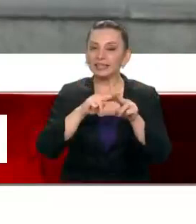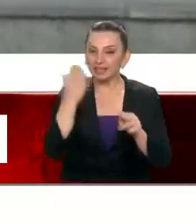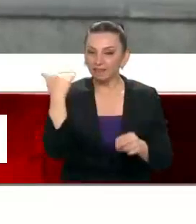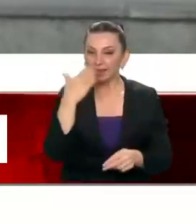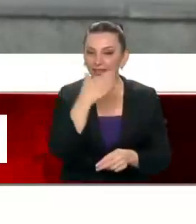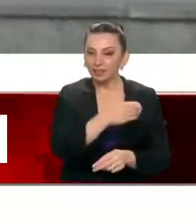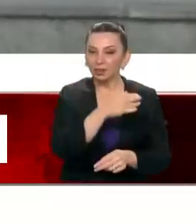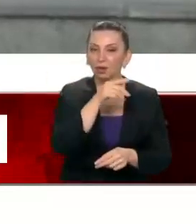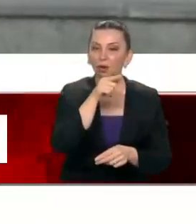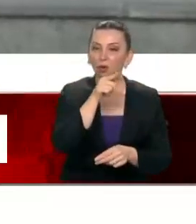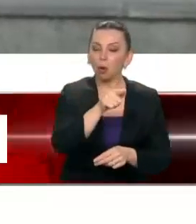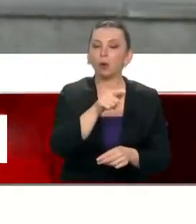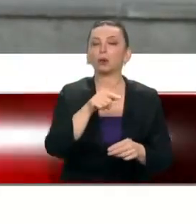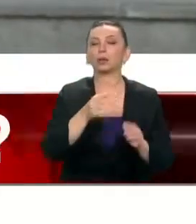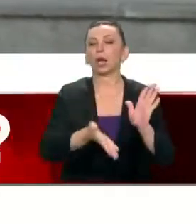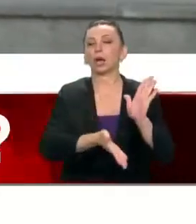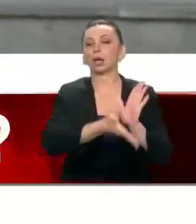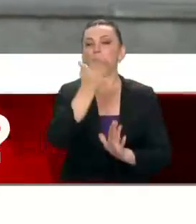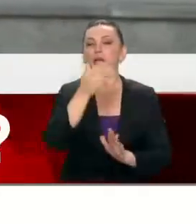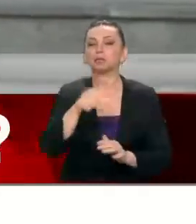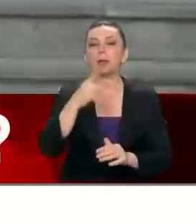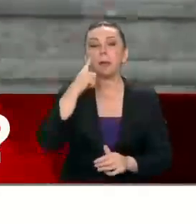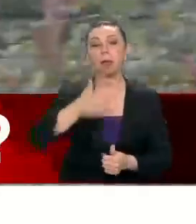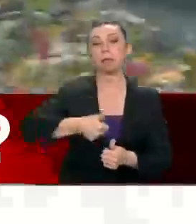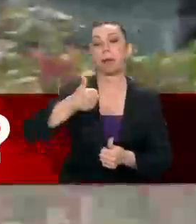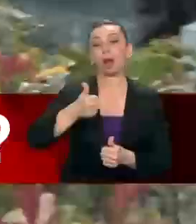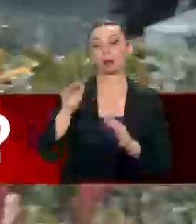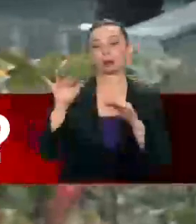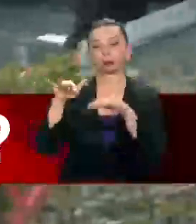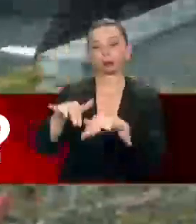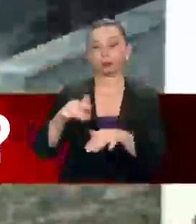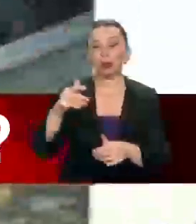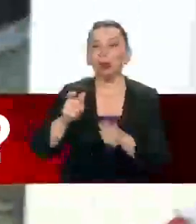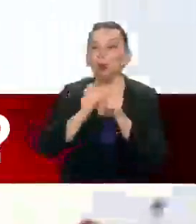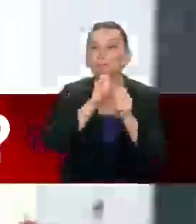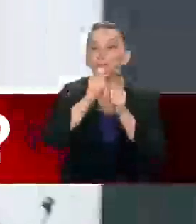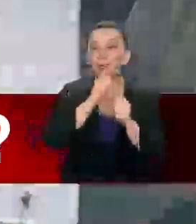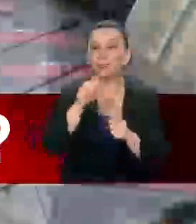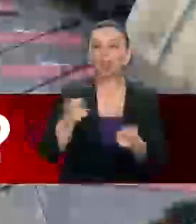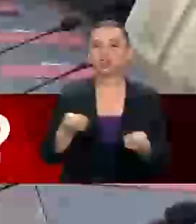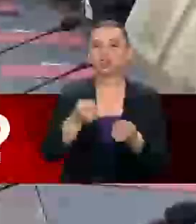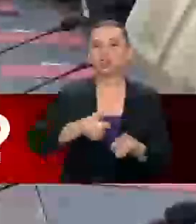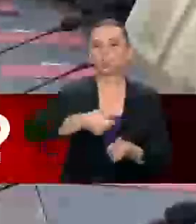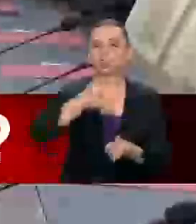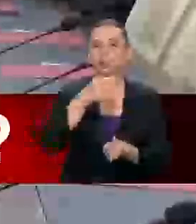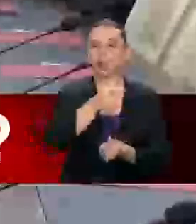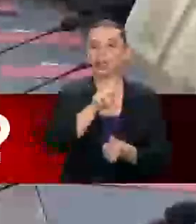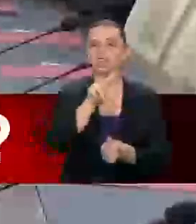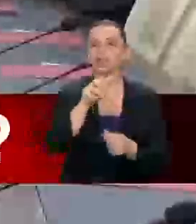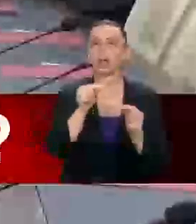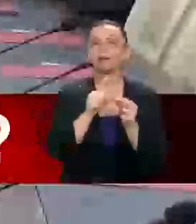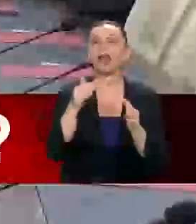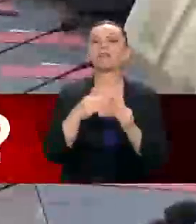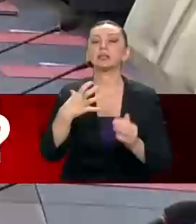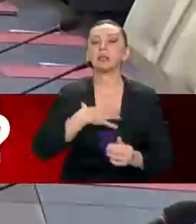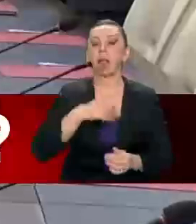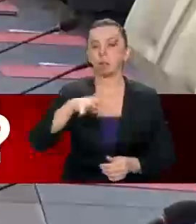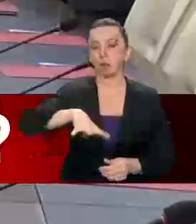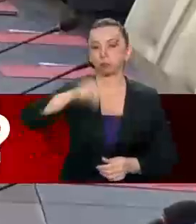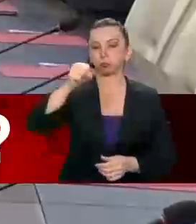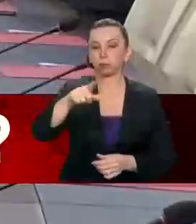O sistem bu sene kaldırdık. Yani hepsi bakanlıkta olacak. Pazarlık masasının tarafları Çalışma Bakanı Vedat Bilgin'in ev sahipliğinde buluştu